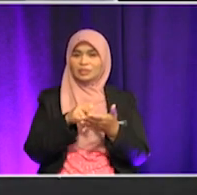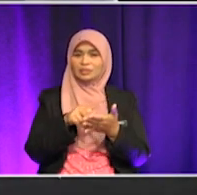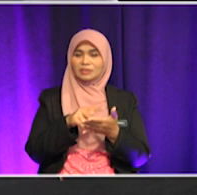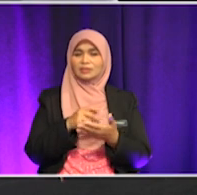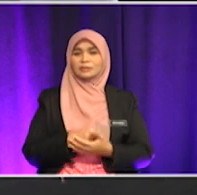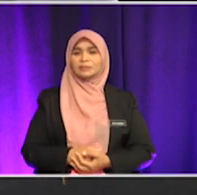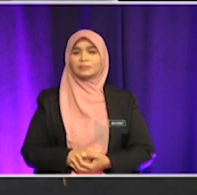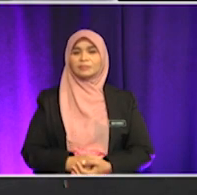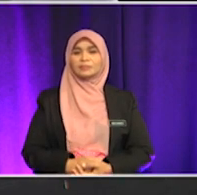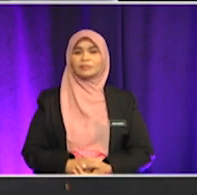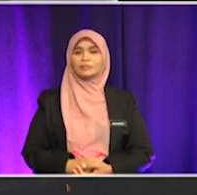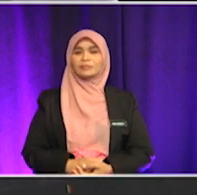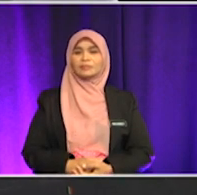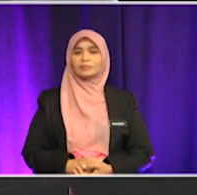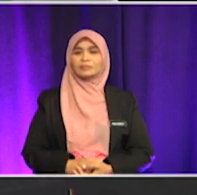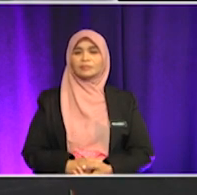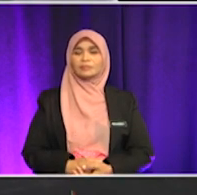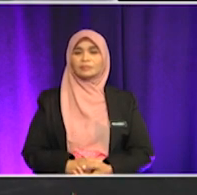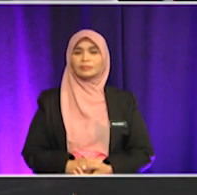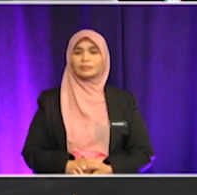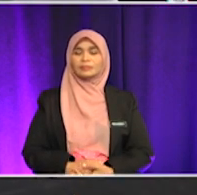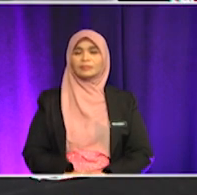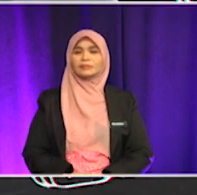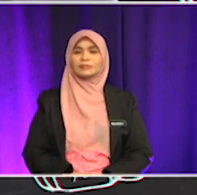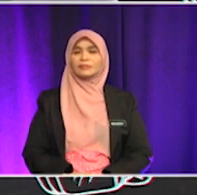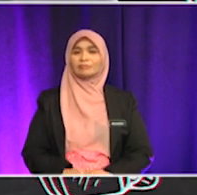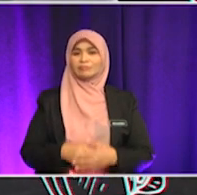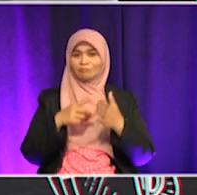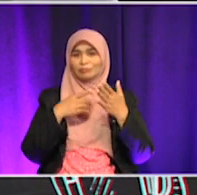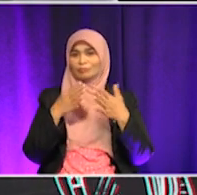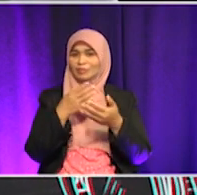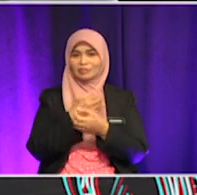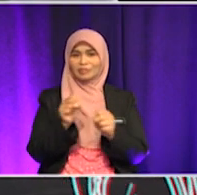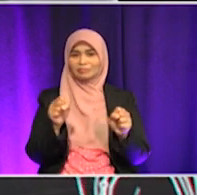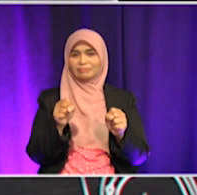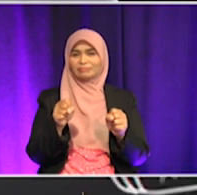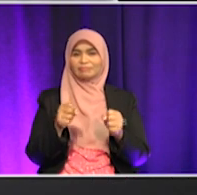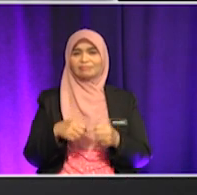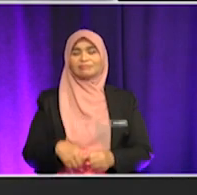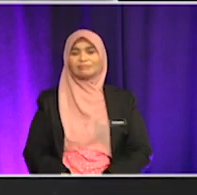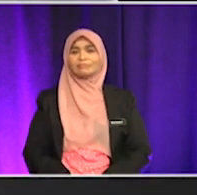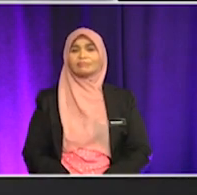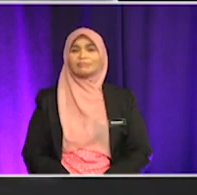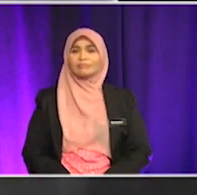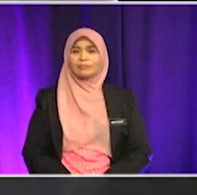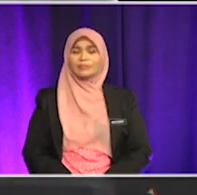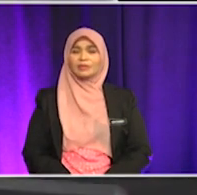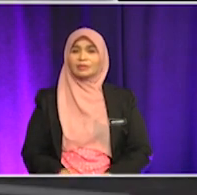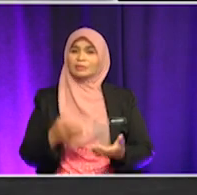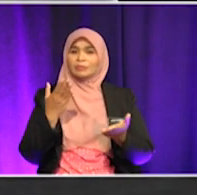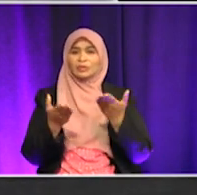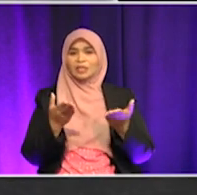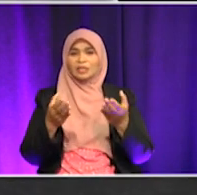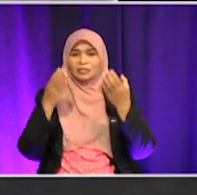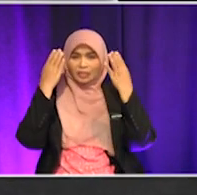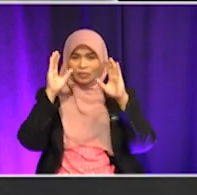Okey, kita akan bagi 15 saat. Mungkin... Oh, Yong Wei dah angkat jawapan. Oh, dah siap dah cikgu? Ya. Yeah. Okey, mungkin cikgu boleh komen